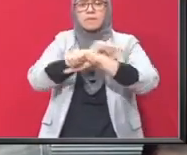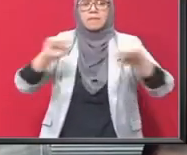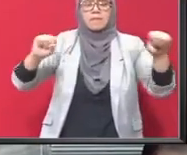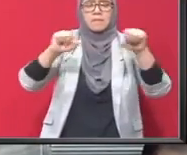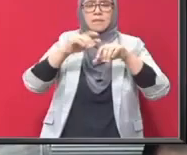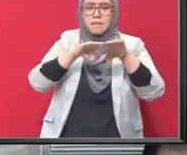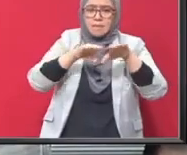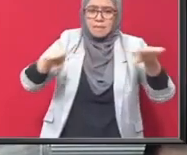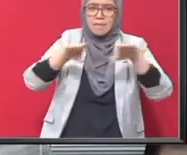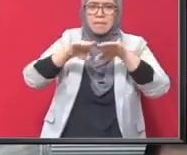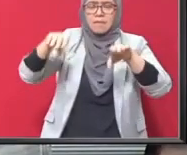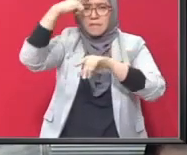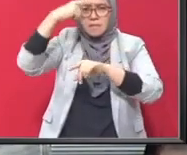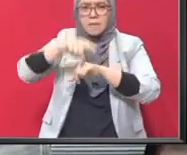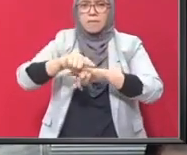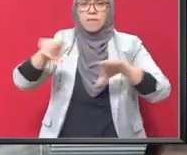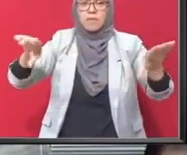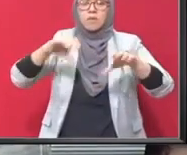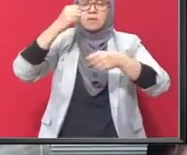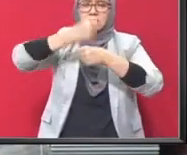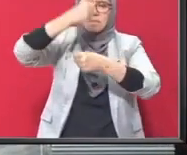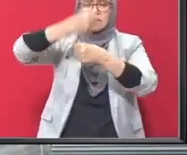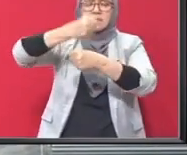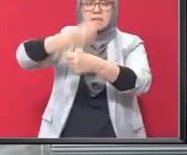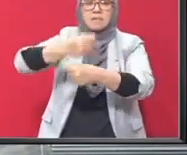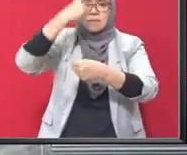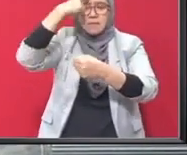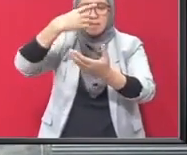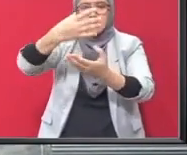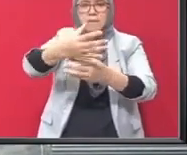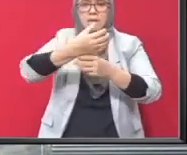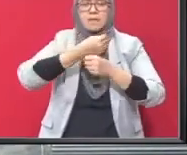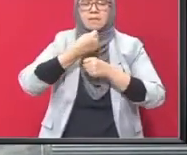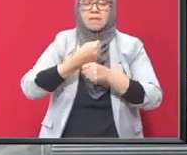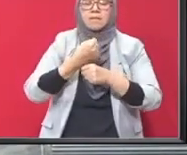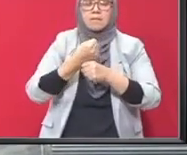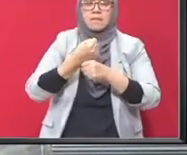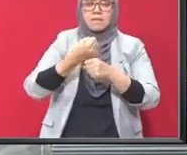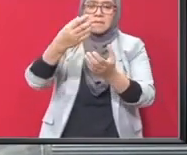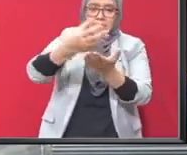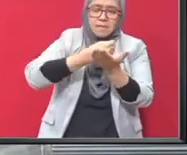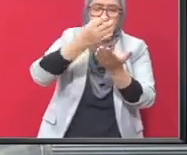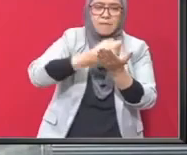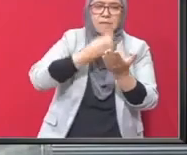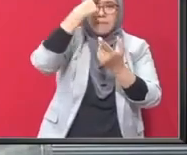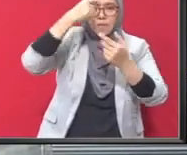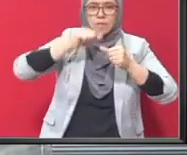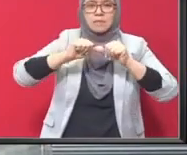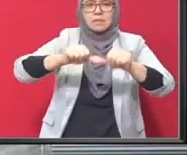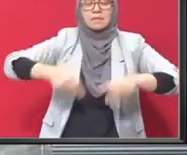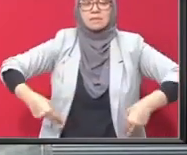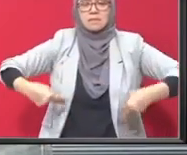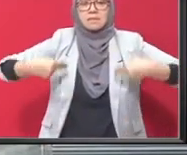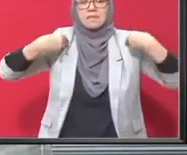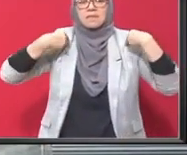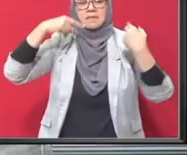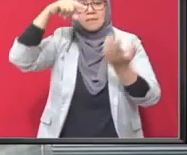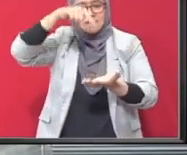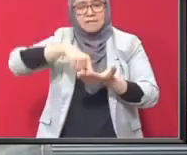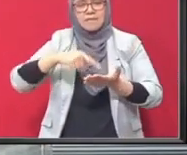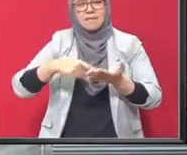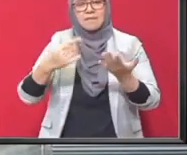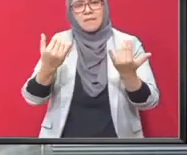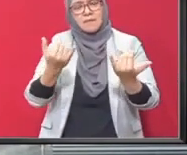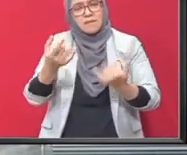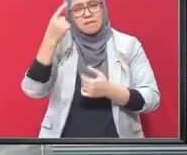mereka menjalankan kerja-kerja bagi mendapatkan pendapatan bagi mereka meneruskan kehidupan mereka yang inilah yang kita sedang pikir kita